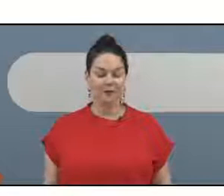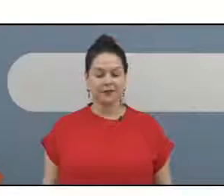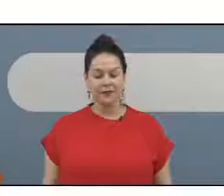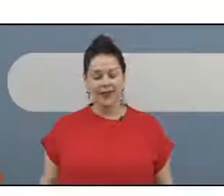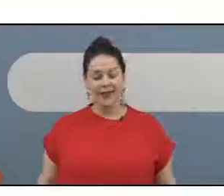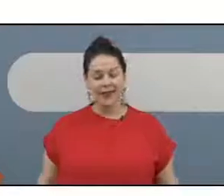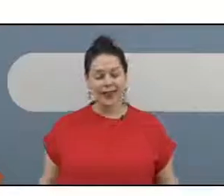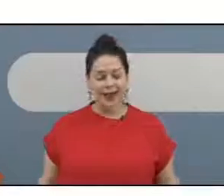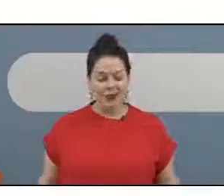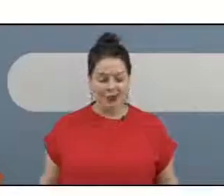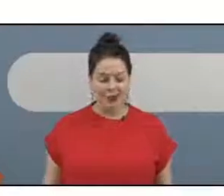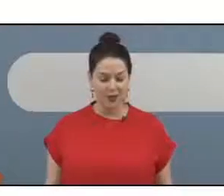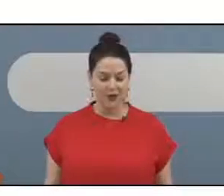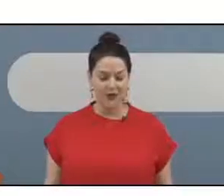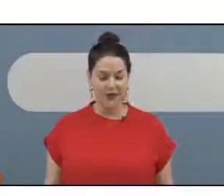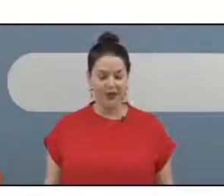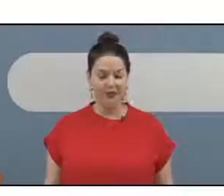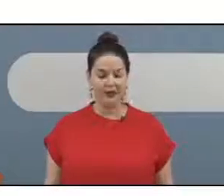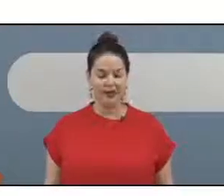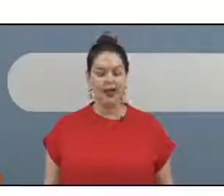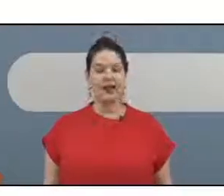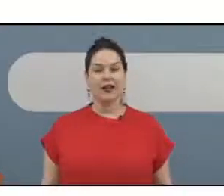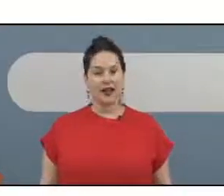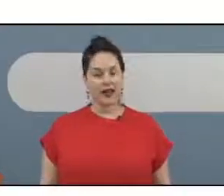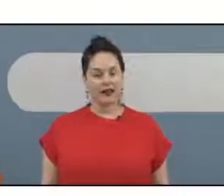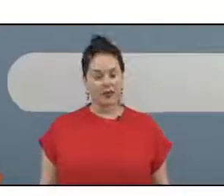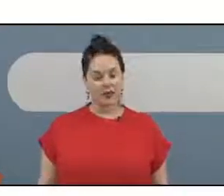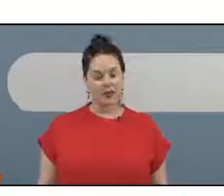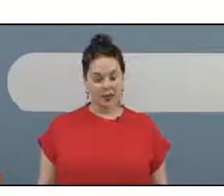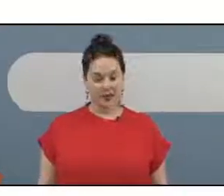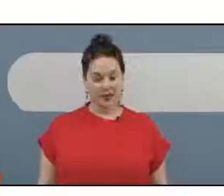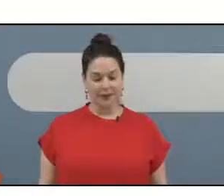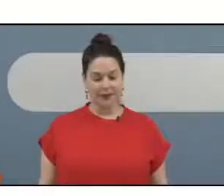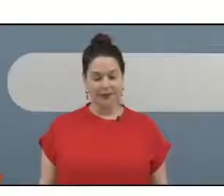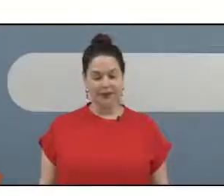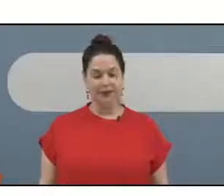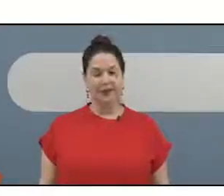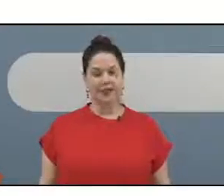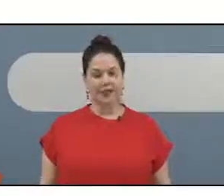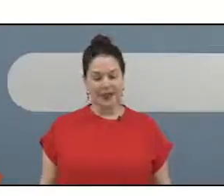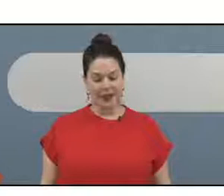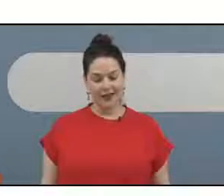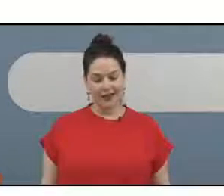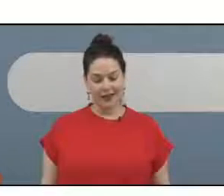מקום? איקרוס המשיך וקרא. ראה את הנוצות על המים,